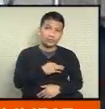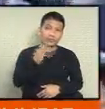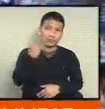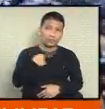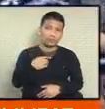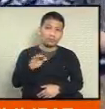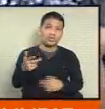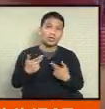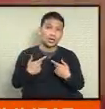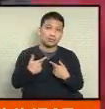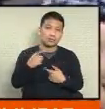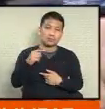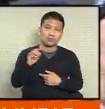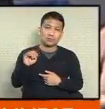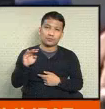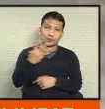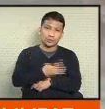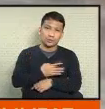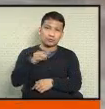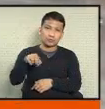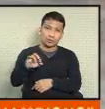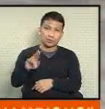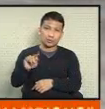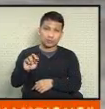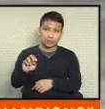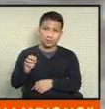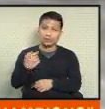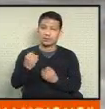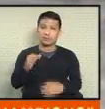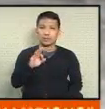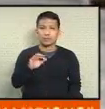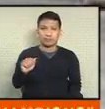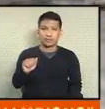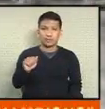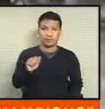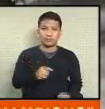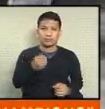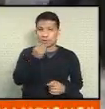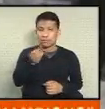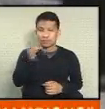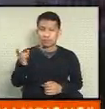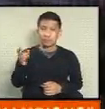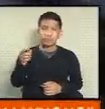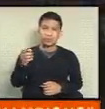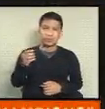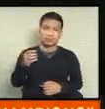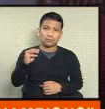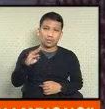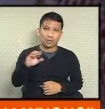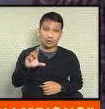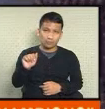obligado silang sumailalim sa 14-day quarantine. Karamihan sa mga FA bumiyahe sa Hong Kong, Macau at China. Dahil